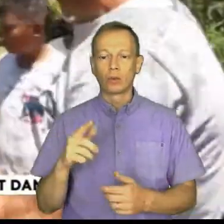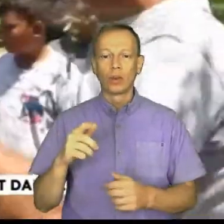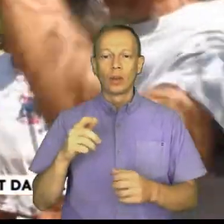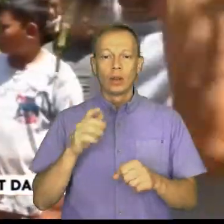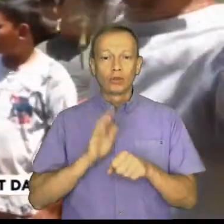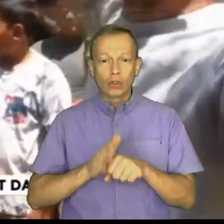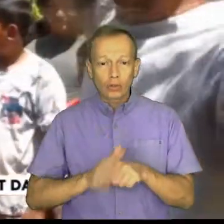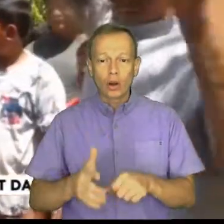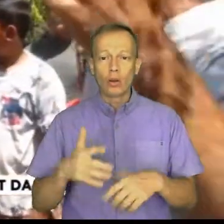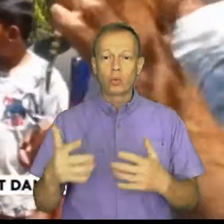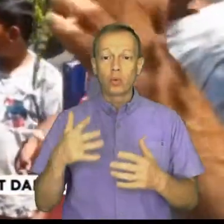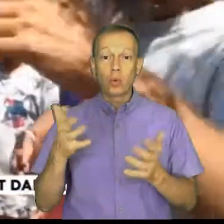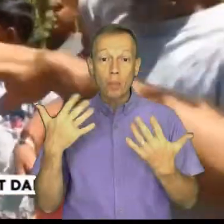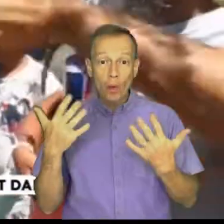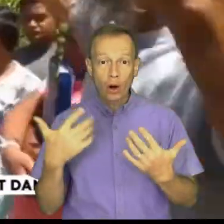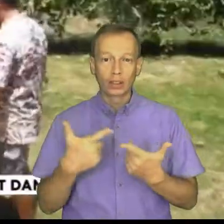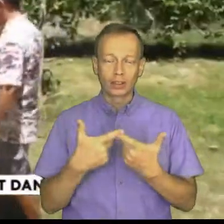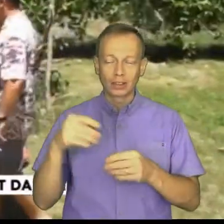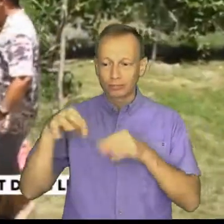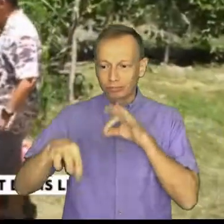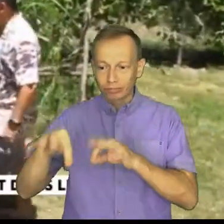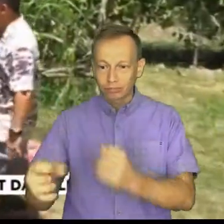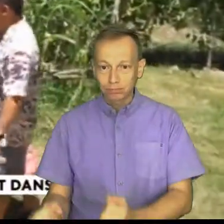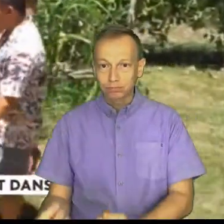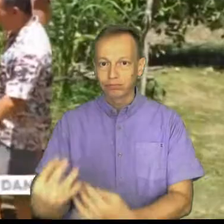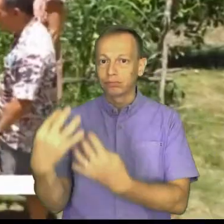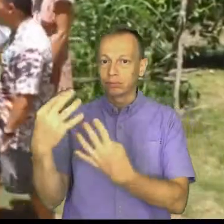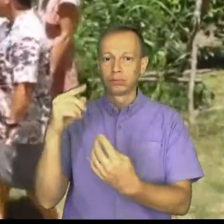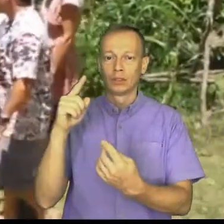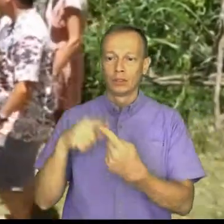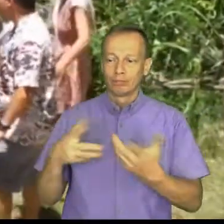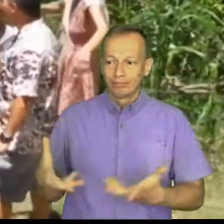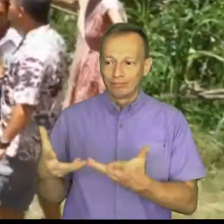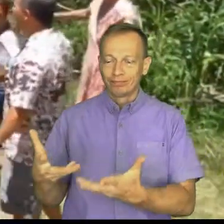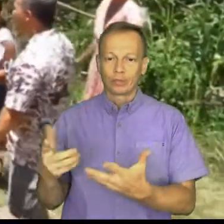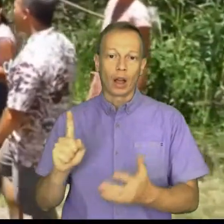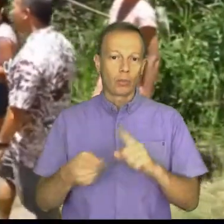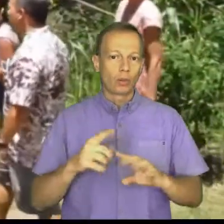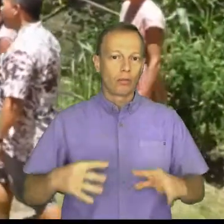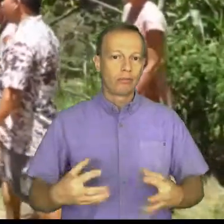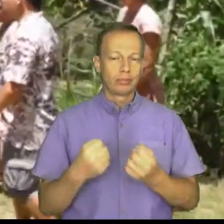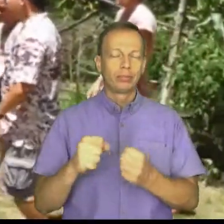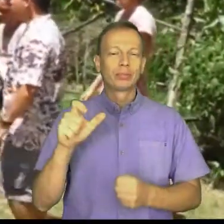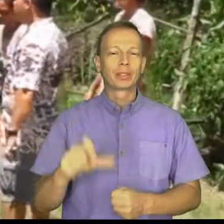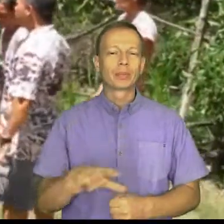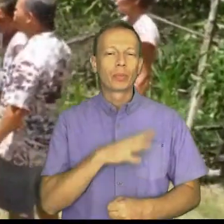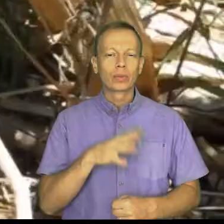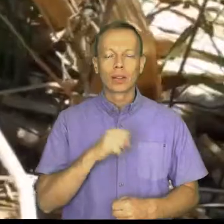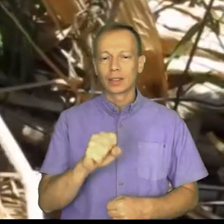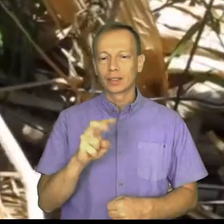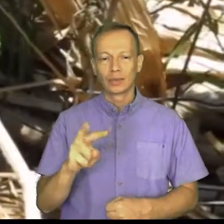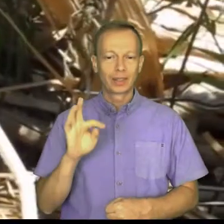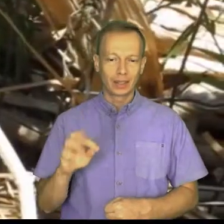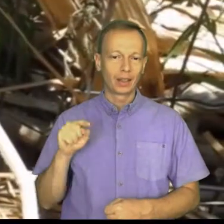jeunes feront montre de leur talent d'agriculteur pour faire pousser toutes ces bonnes choses. Raipunui Gramont, professeur de SVT